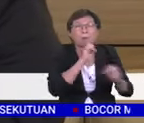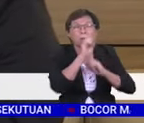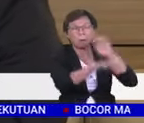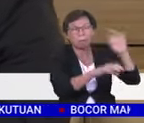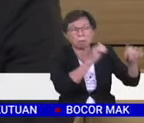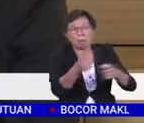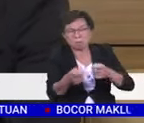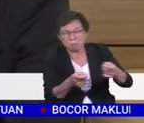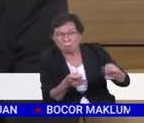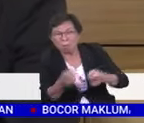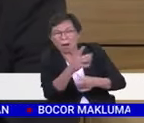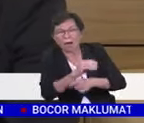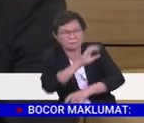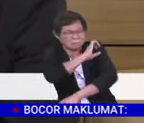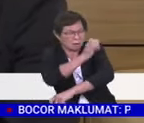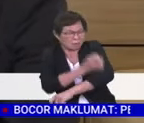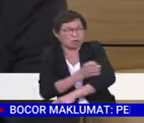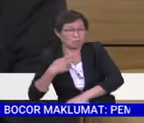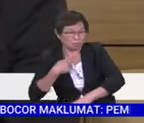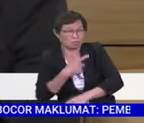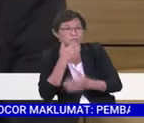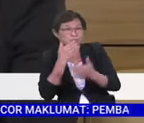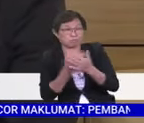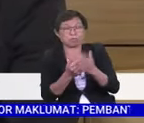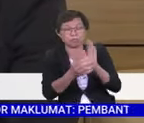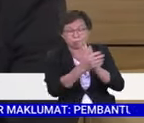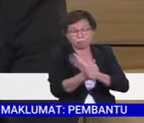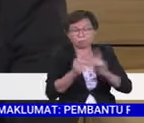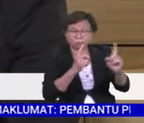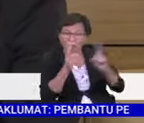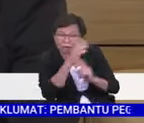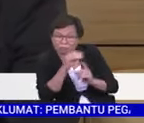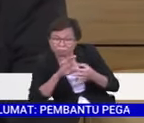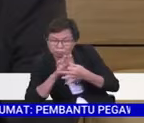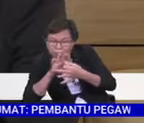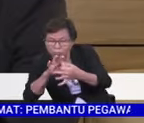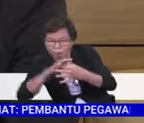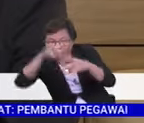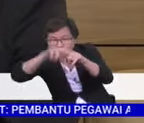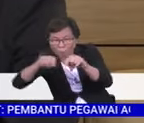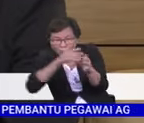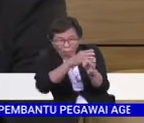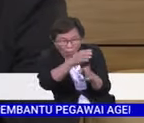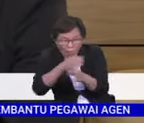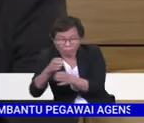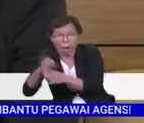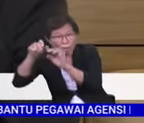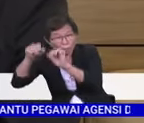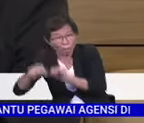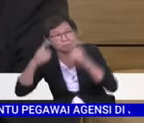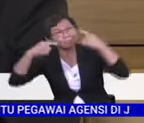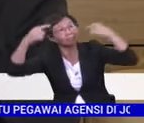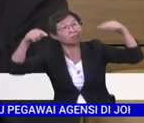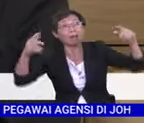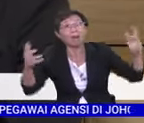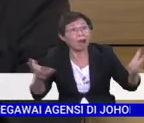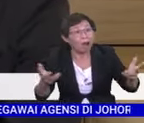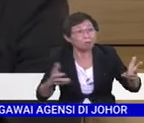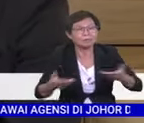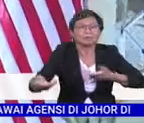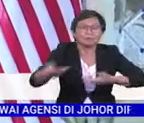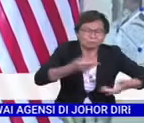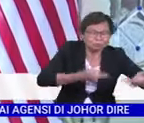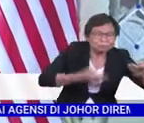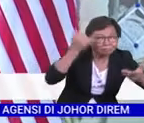and yoojin beliau yakin potensi dialog dan kerjasama dalam pelbagai sektor ini boleh digayakan menerusi